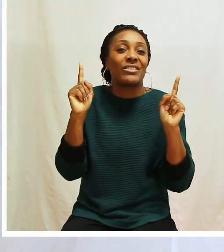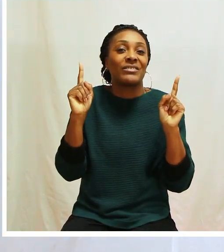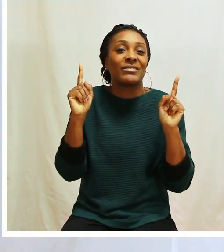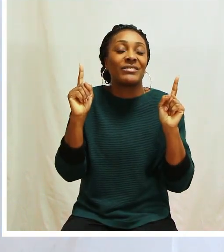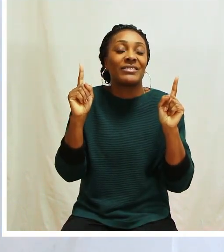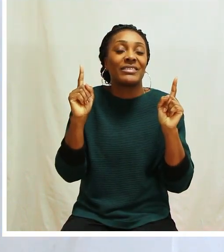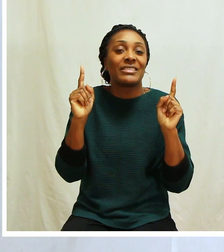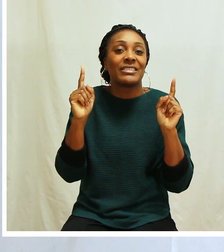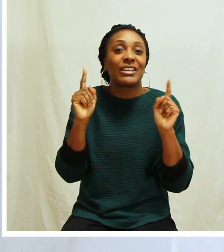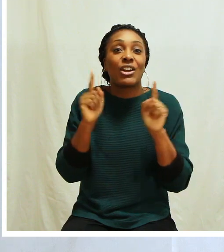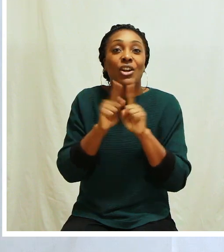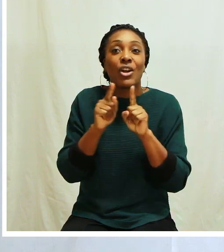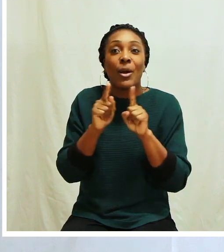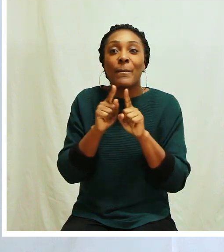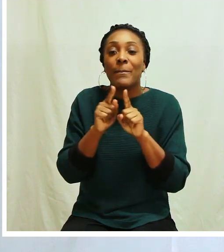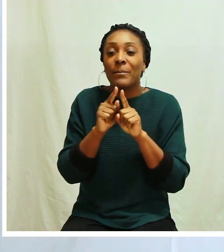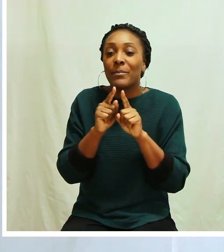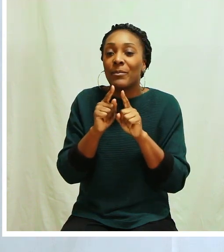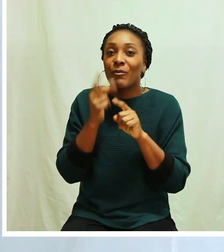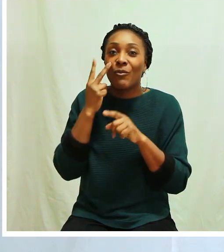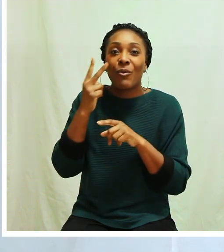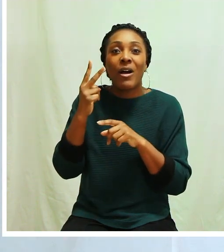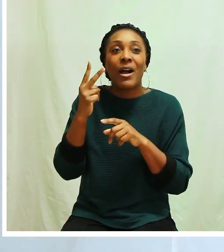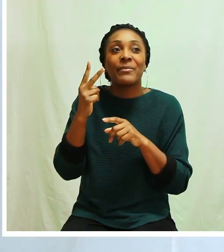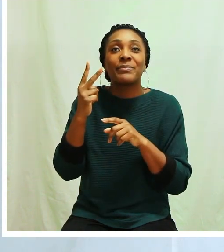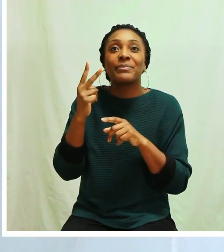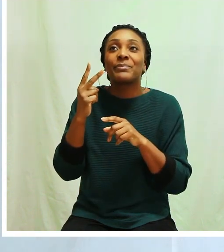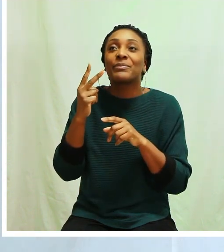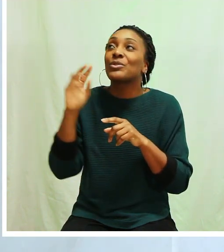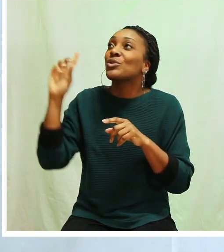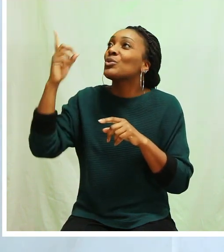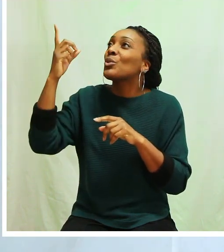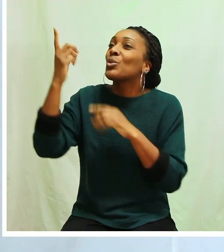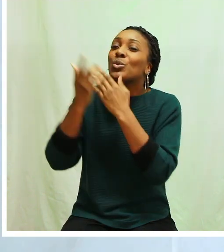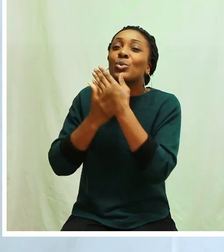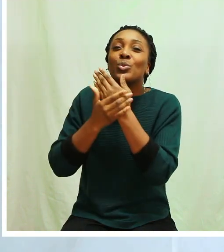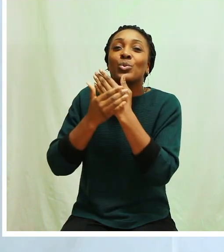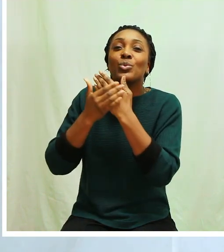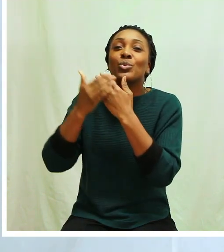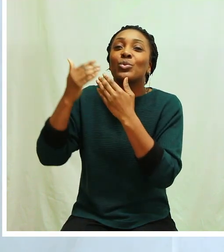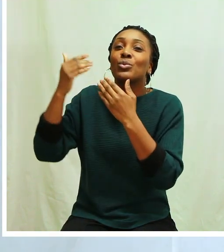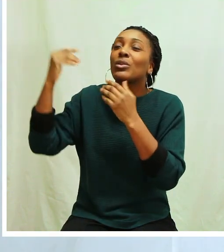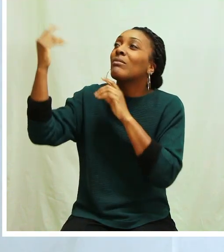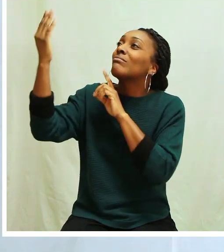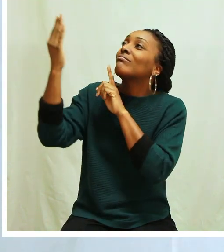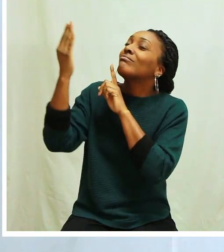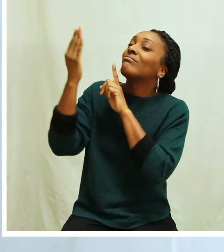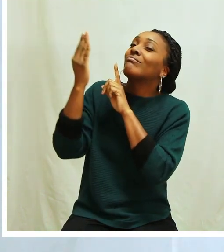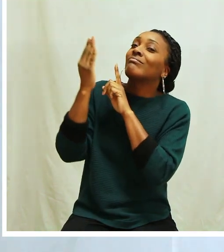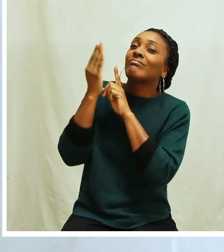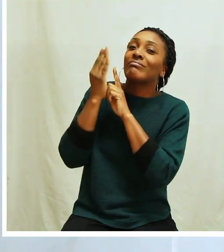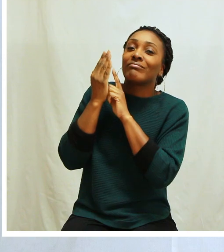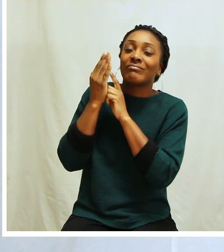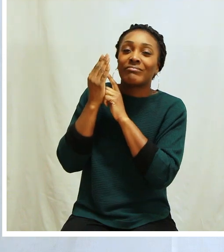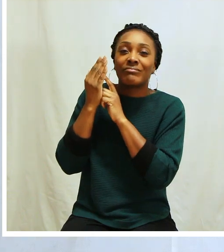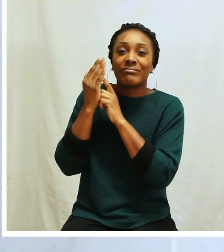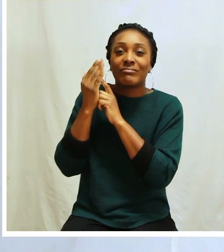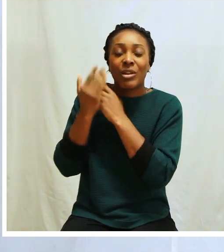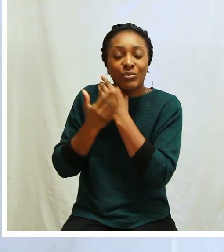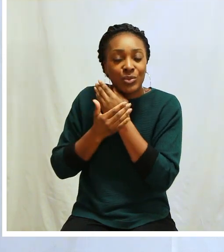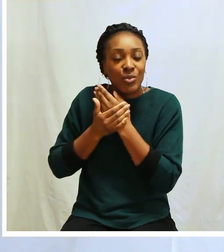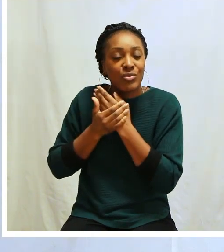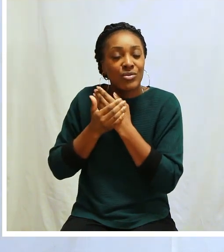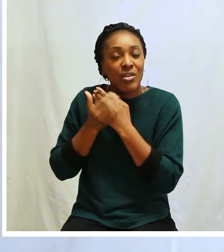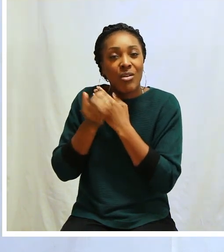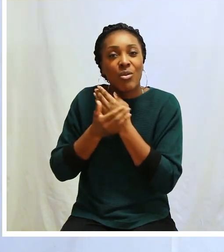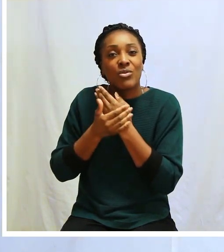de celui qui vient plein de douceur poser sa main sur son enfant. Il y a un